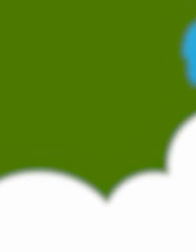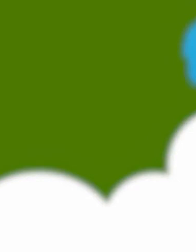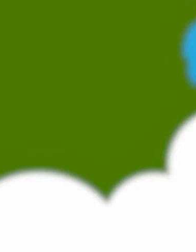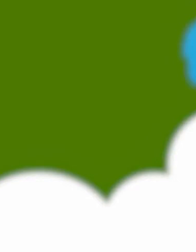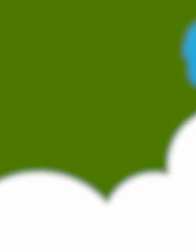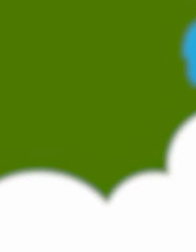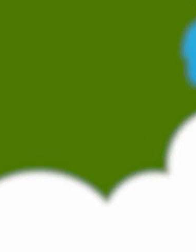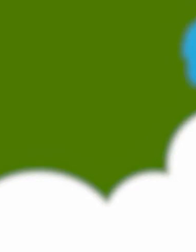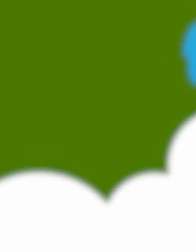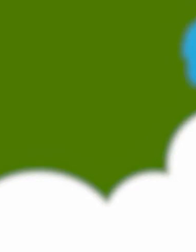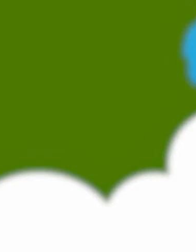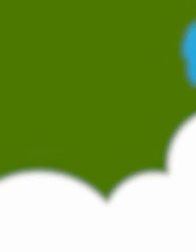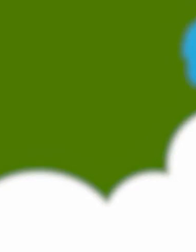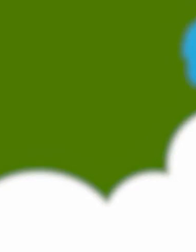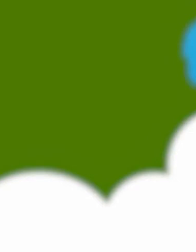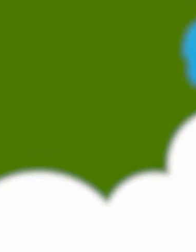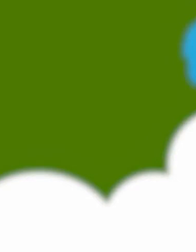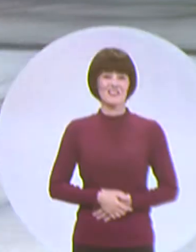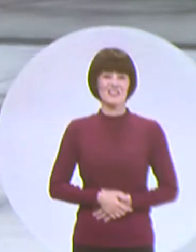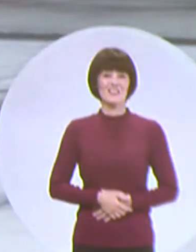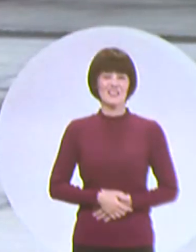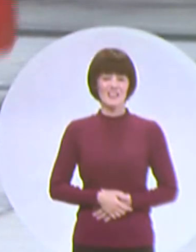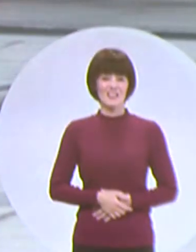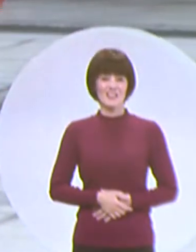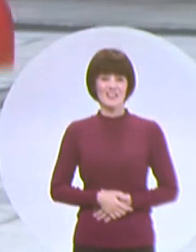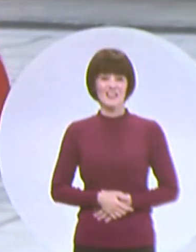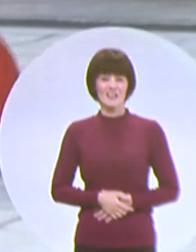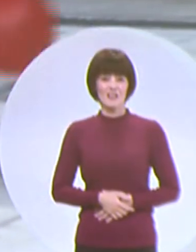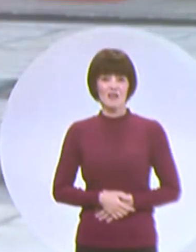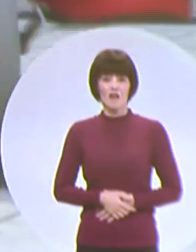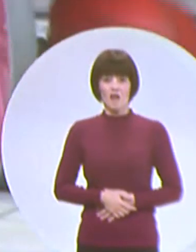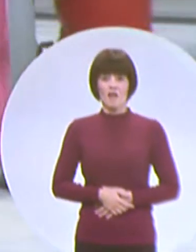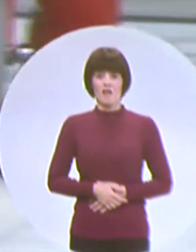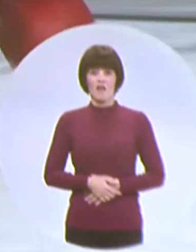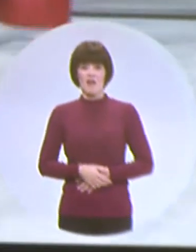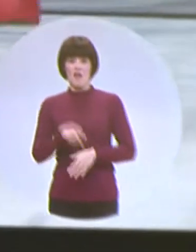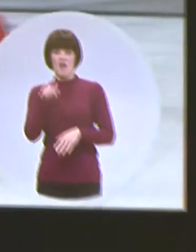今週のパパちゃん、